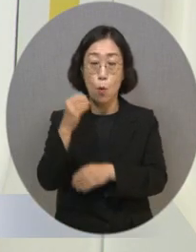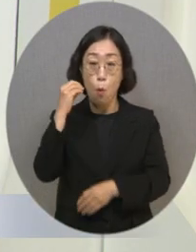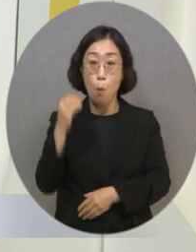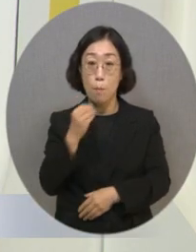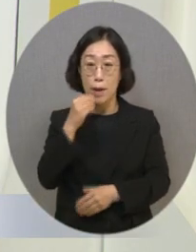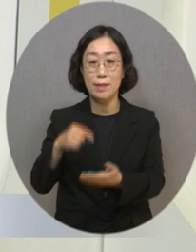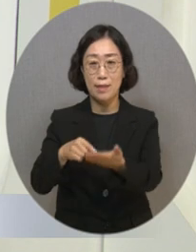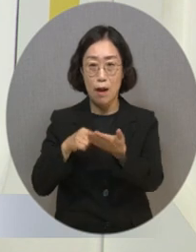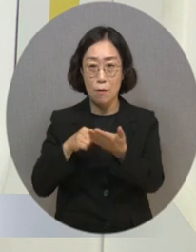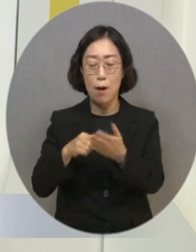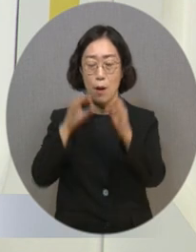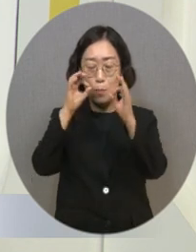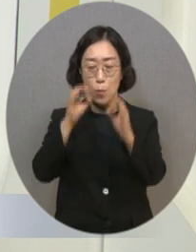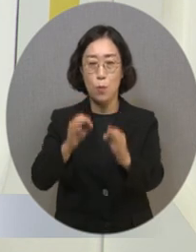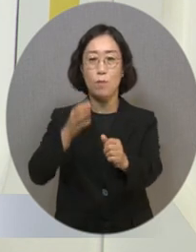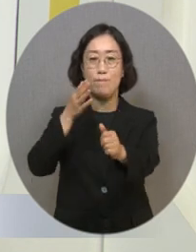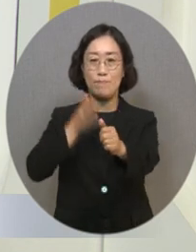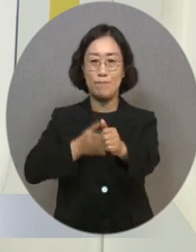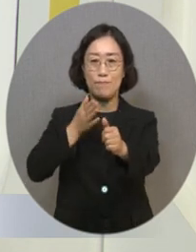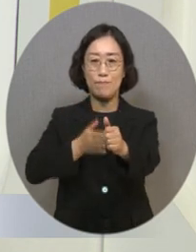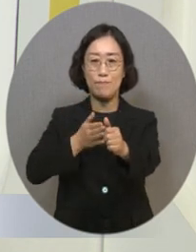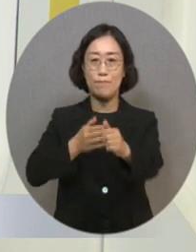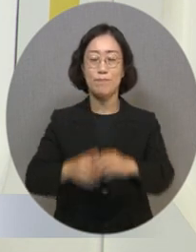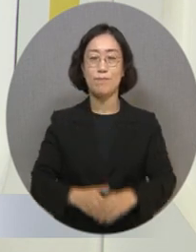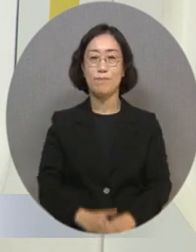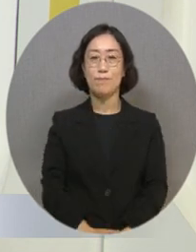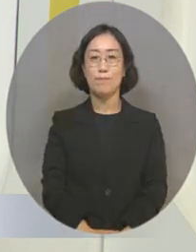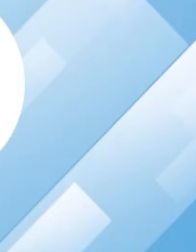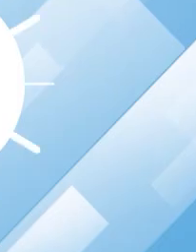홈페이지를 통해 확인할 수 있습니다